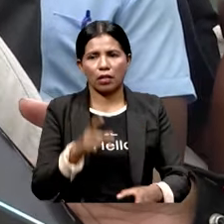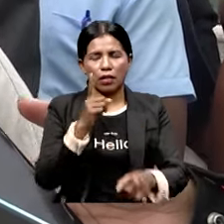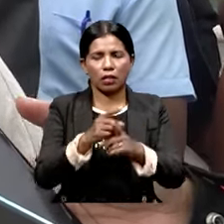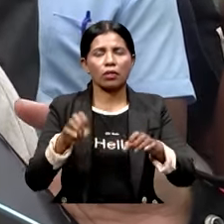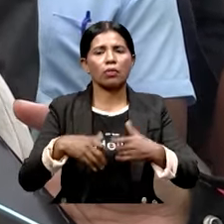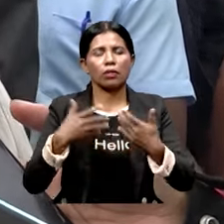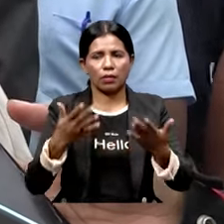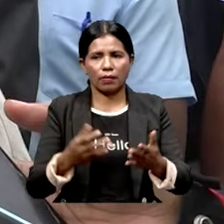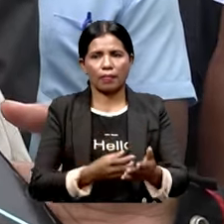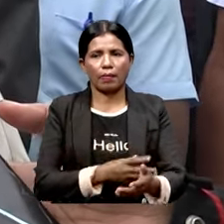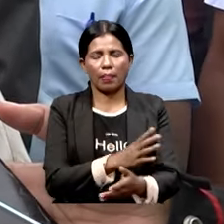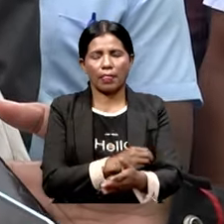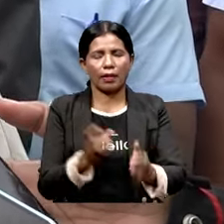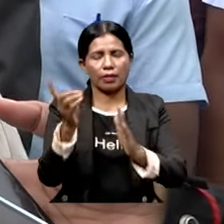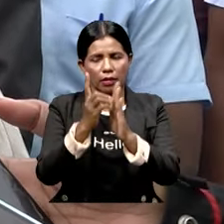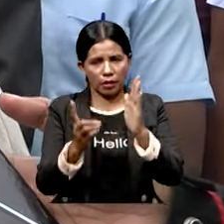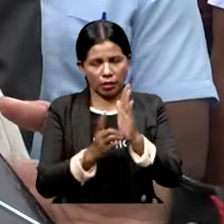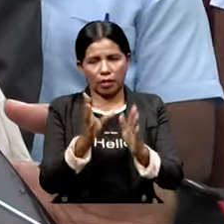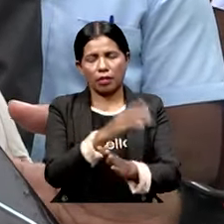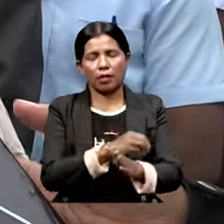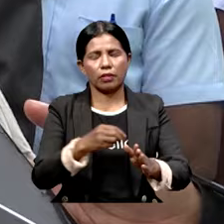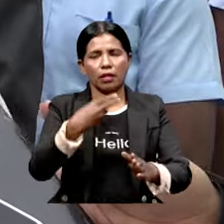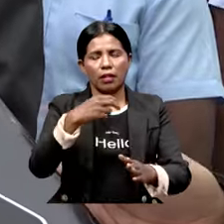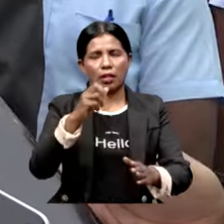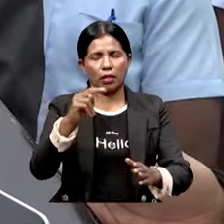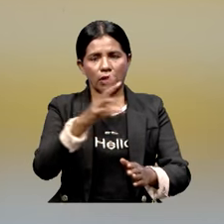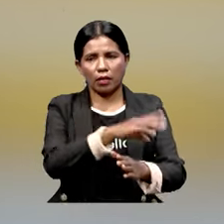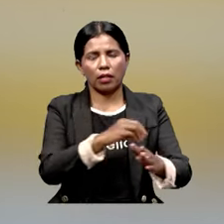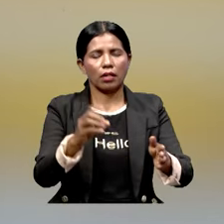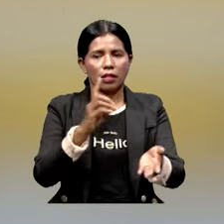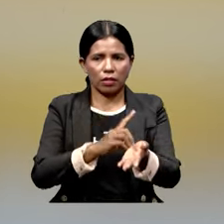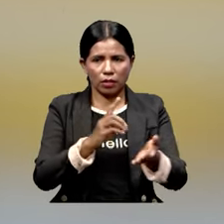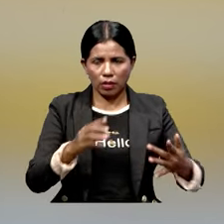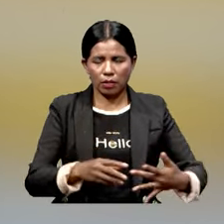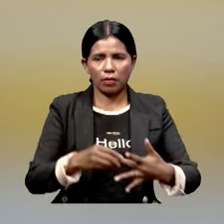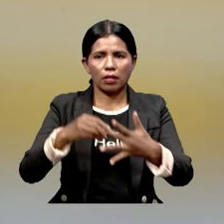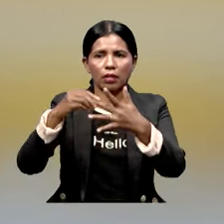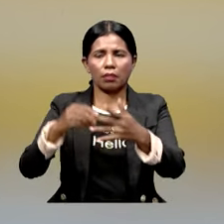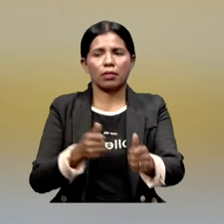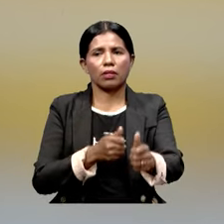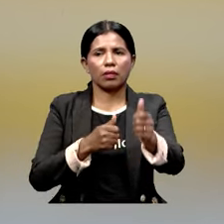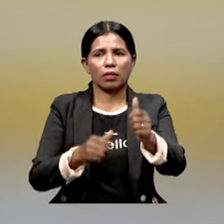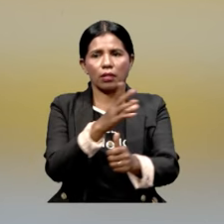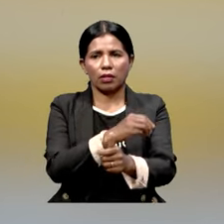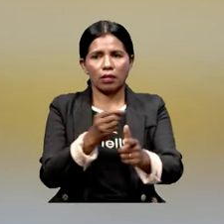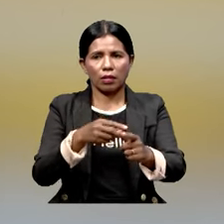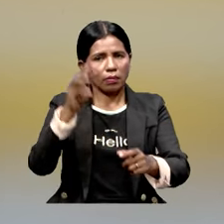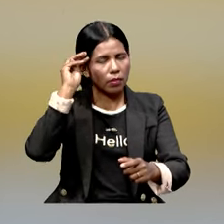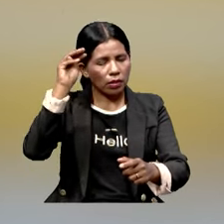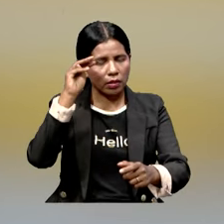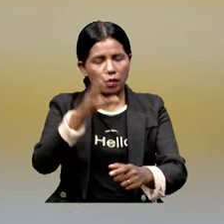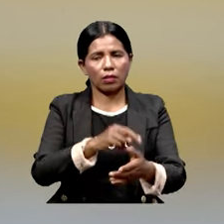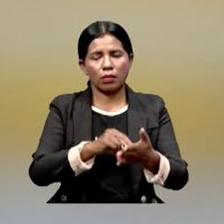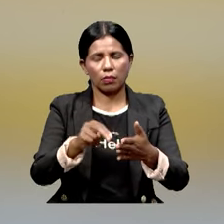hanusa. Tuir darus nebe iha kargu sefia HNGV kontrata mediku spesialista ne baseia ba diploma ministerial